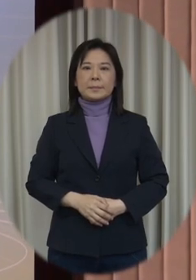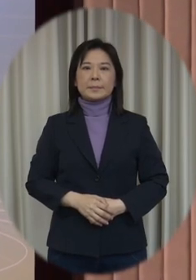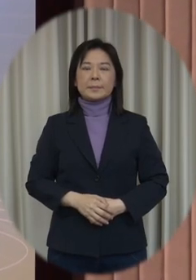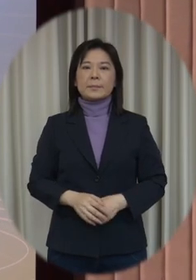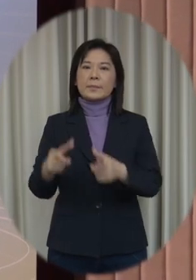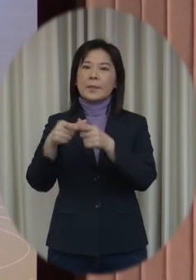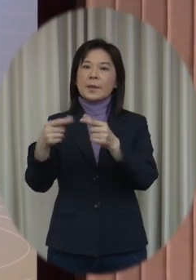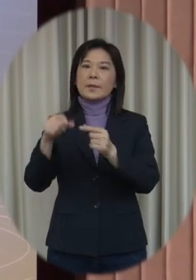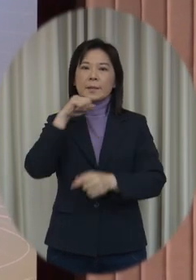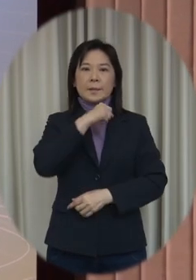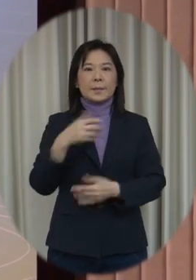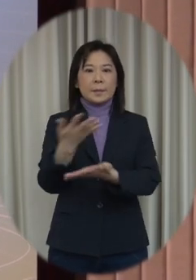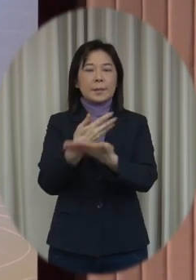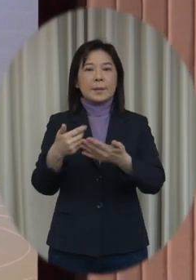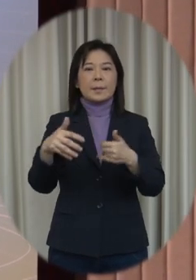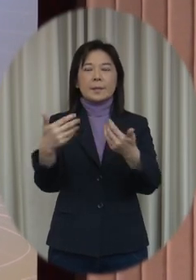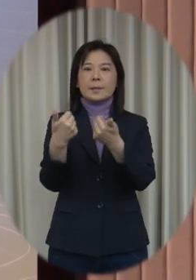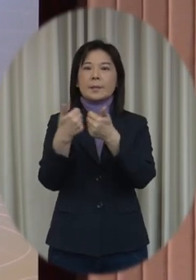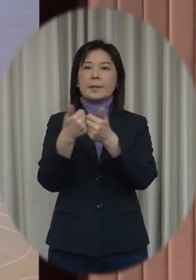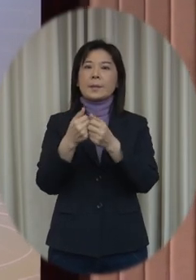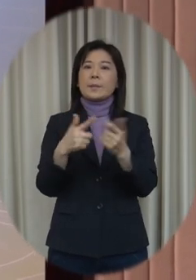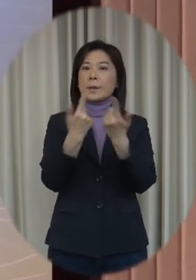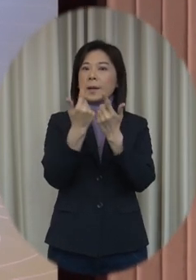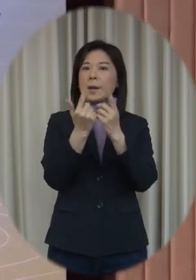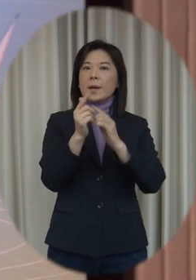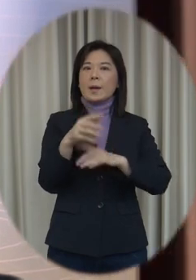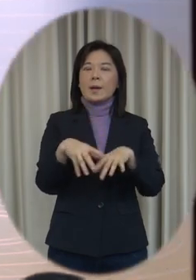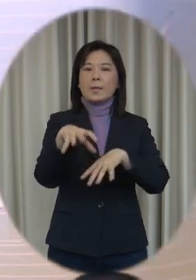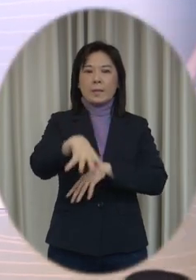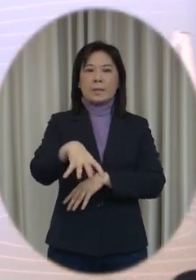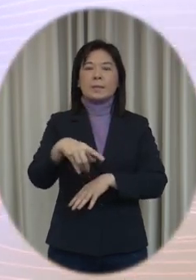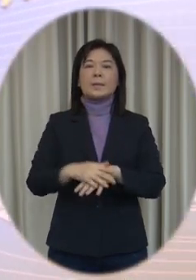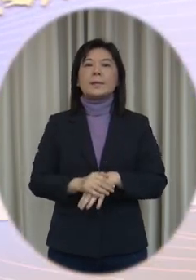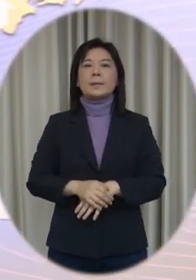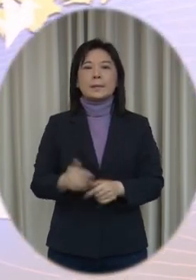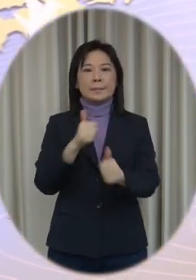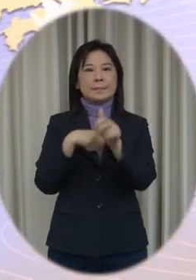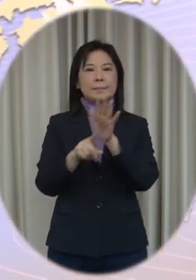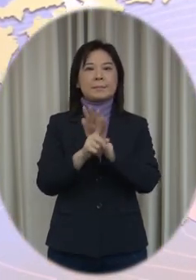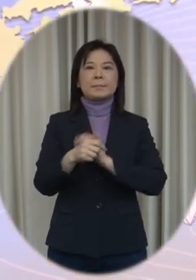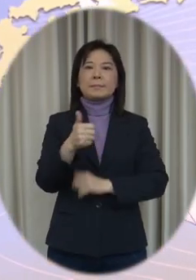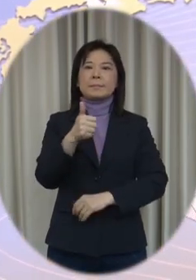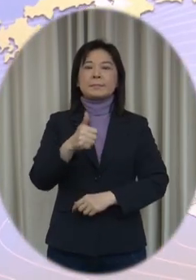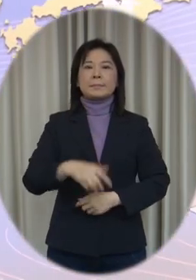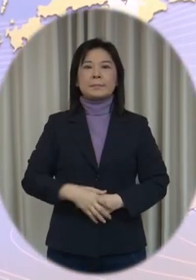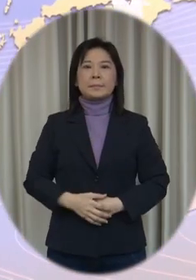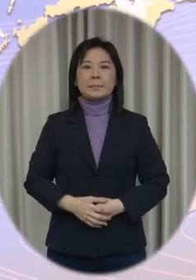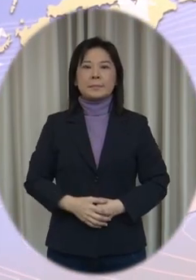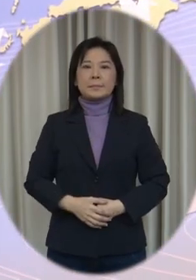日本台湾交流协会台北事务所片山和之代表、